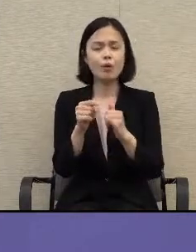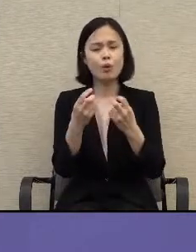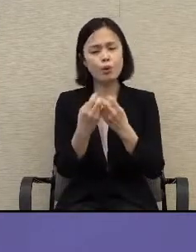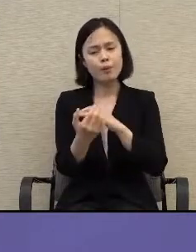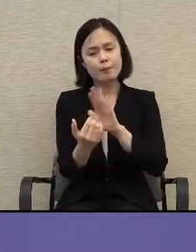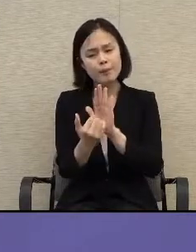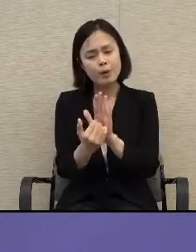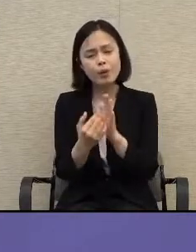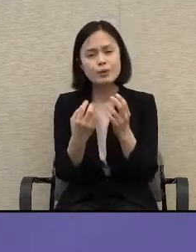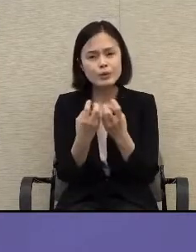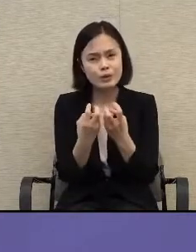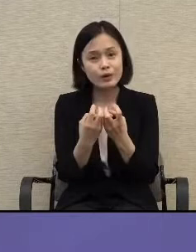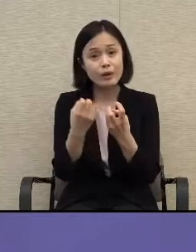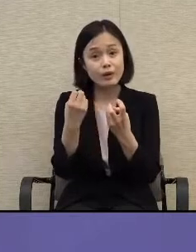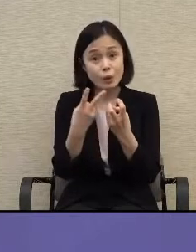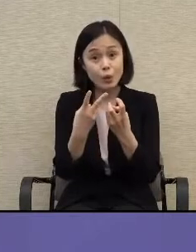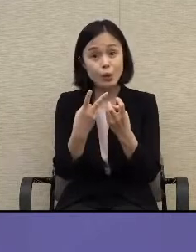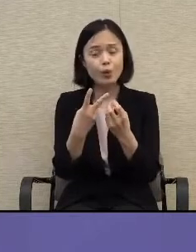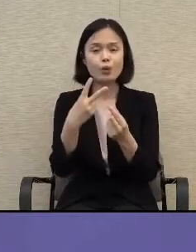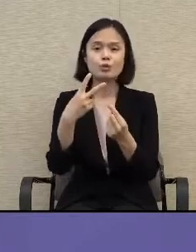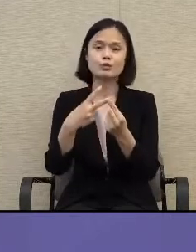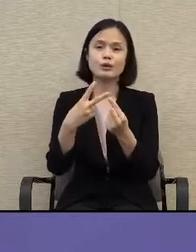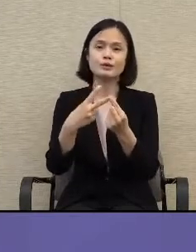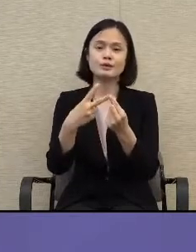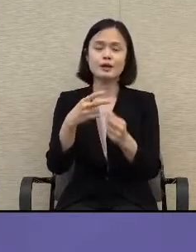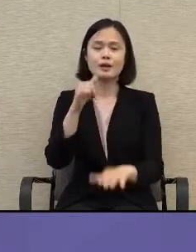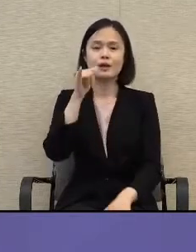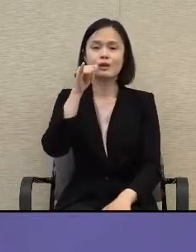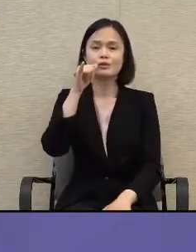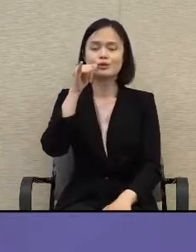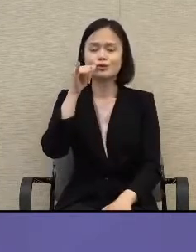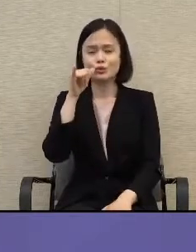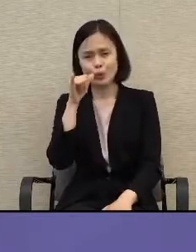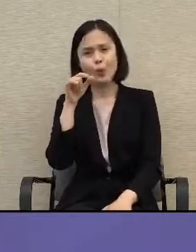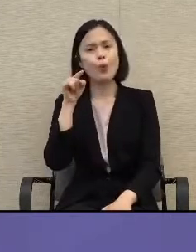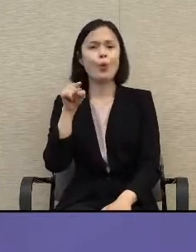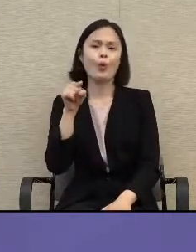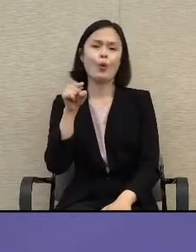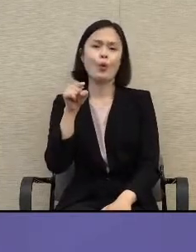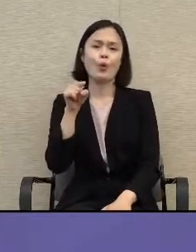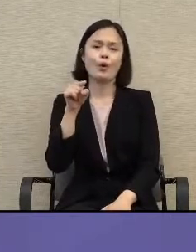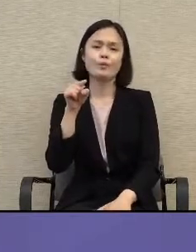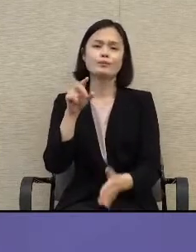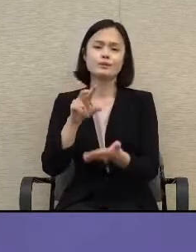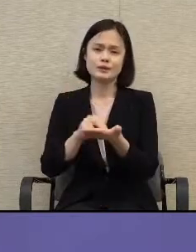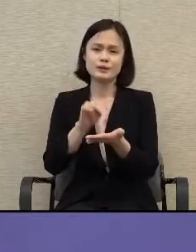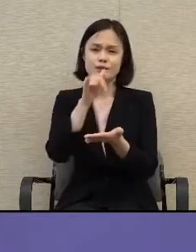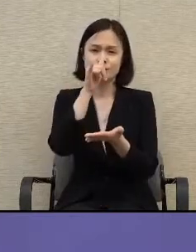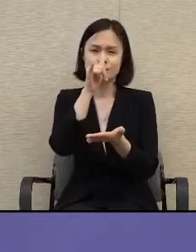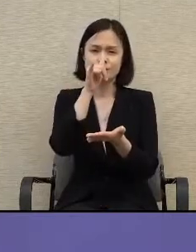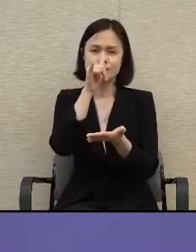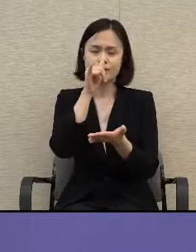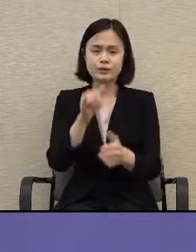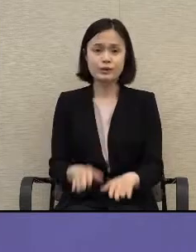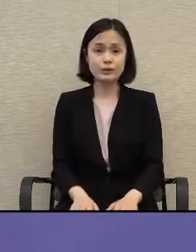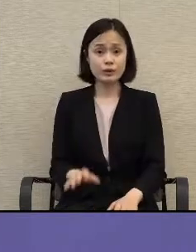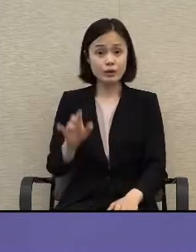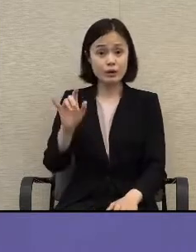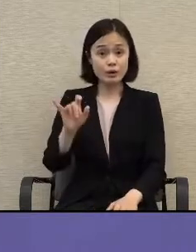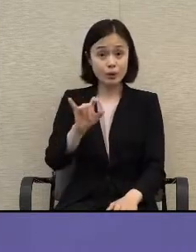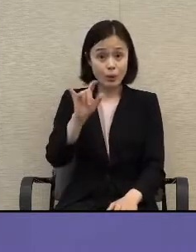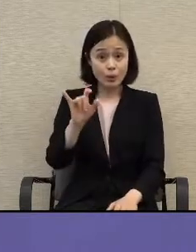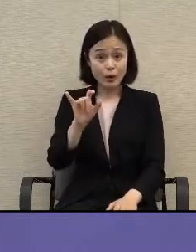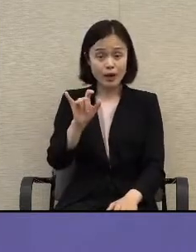중독의 문제가 있습니다. 이 이제 코로나19 유행과 같은 대규모의 재난 상황을 경험한 이후에는 자살과